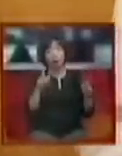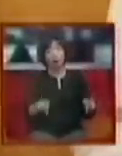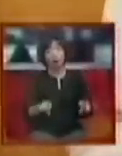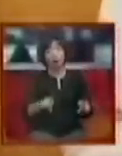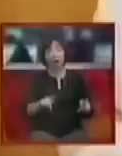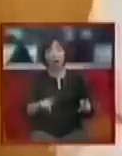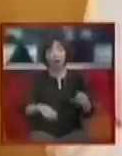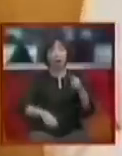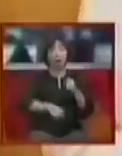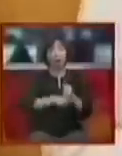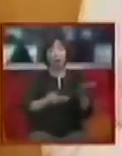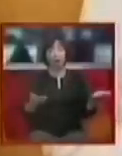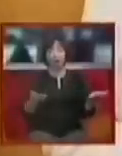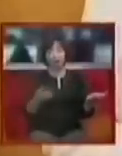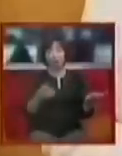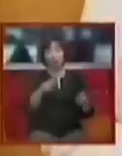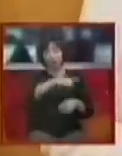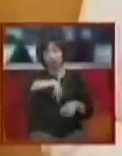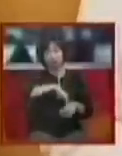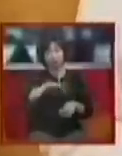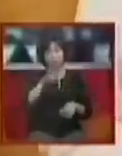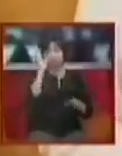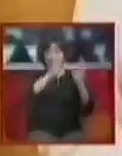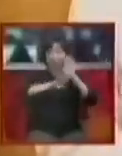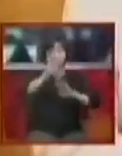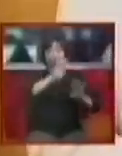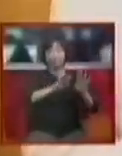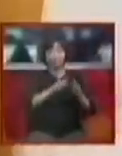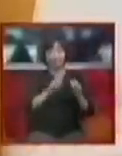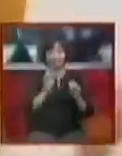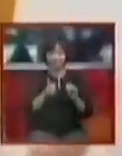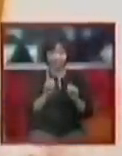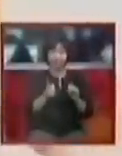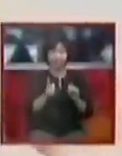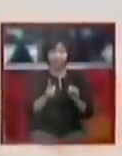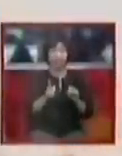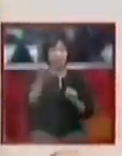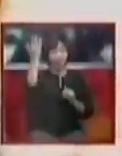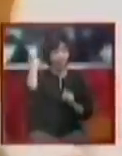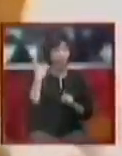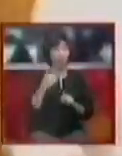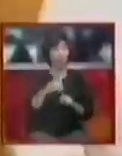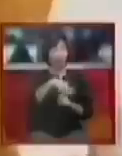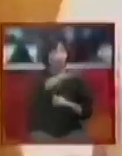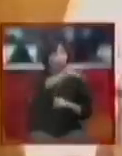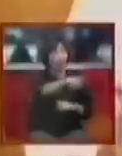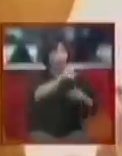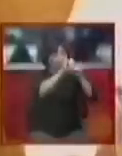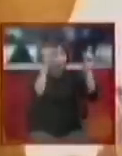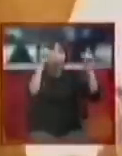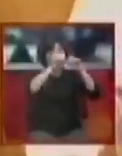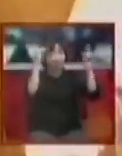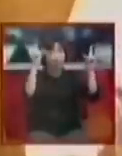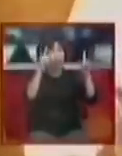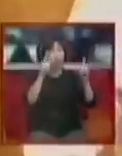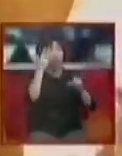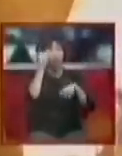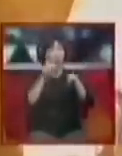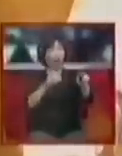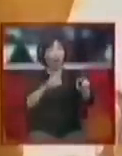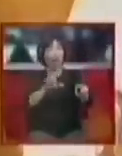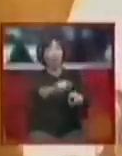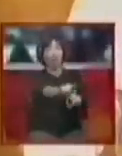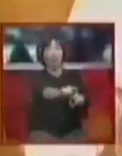tayo rin ang mapeperwiso. Dati, panay ang hoy gising sa gobyerno. Bakit wala daw